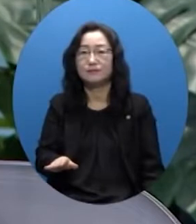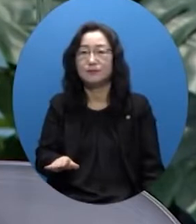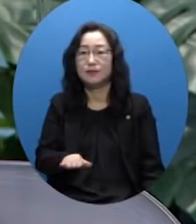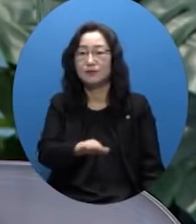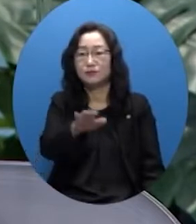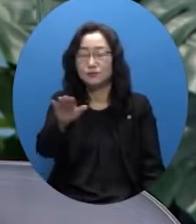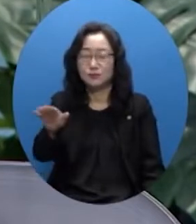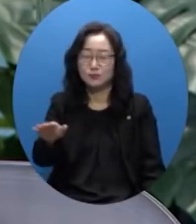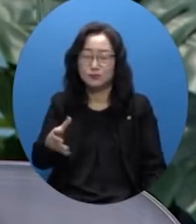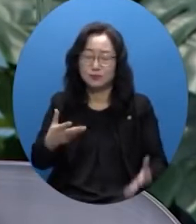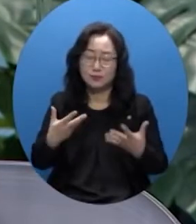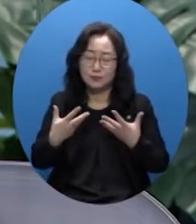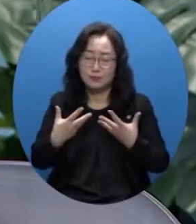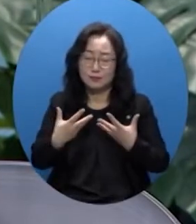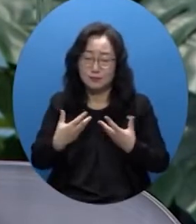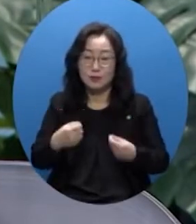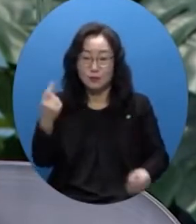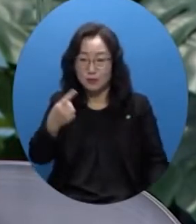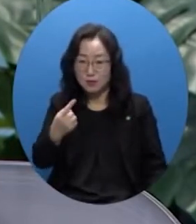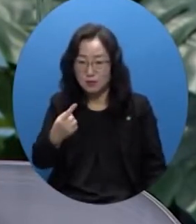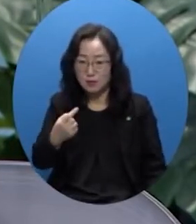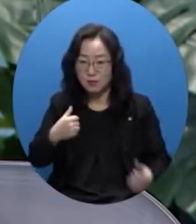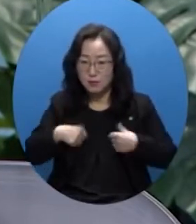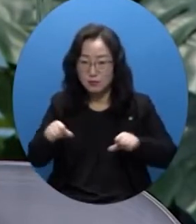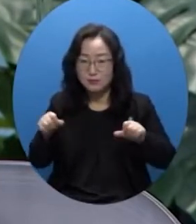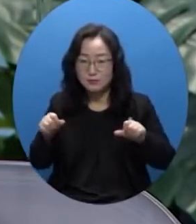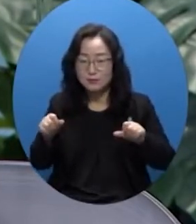우리에게 젊어서 상황이 다 온다고 해서 포기하고